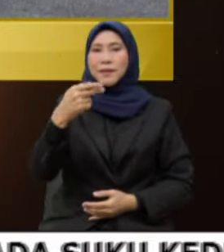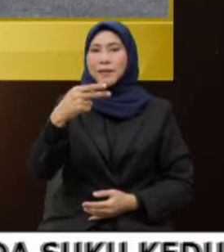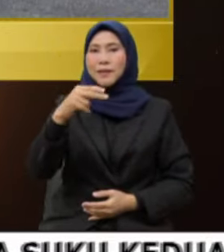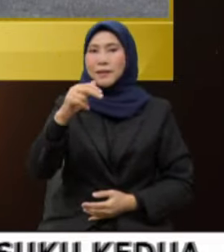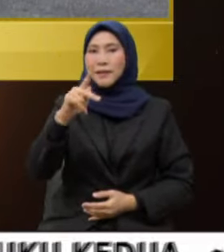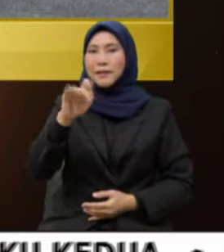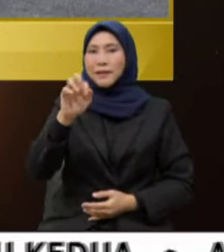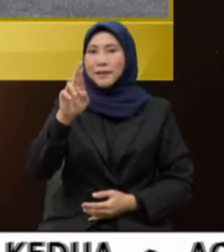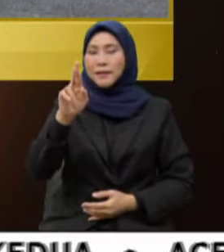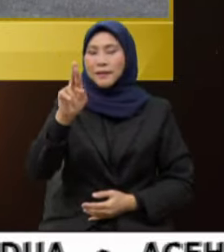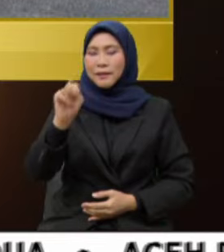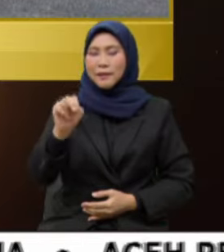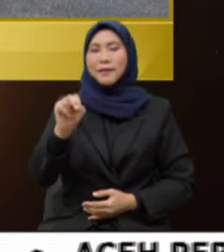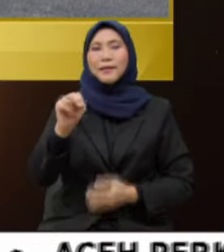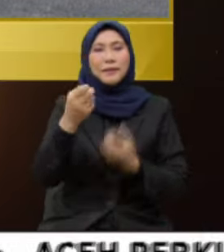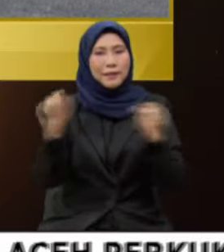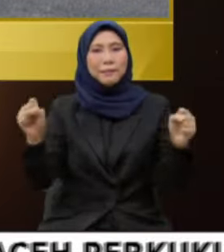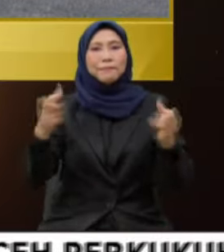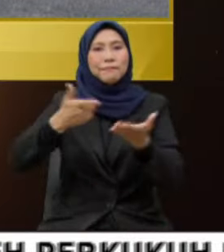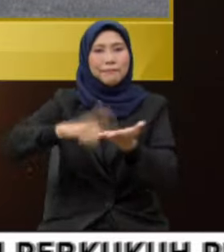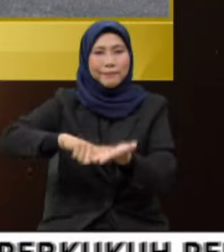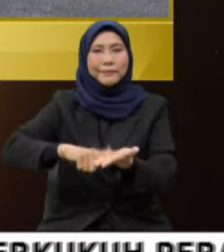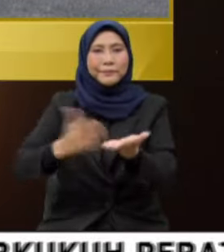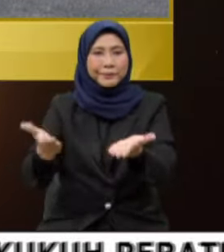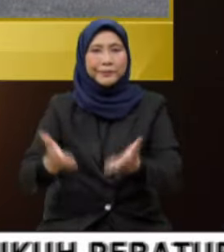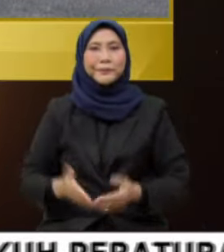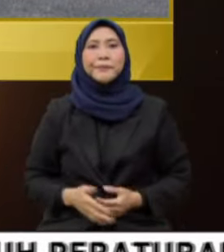bersedia di N13 Sikamat. Silakan.